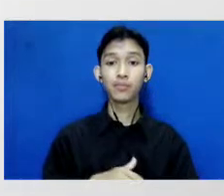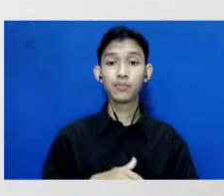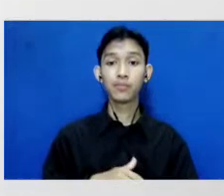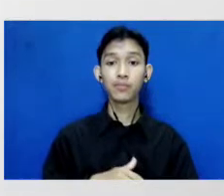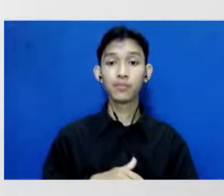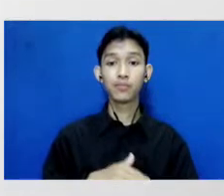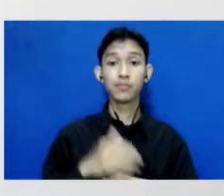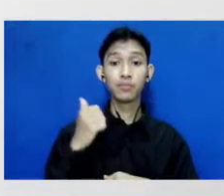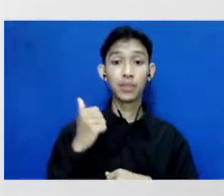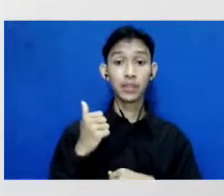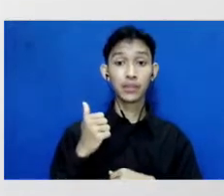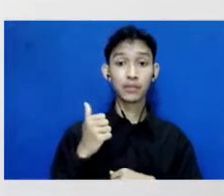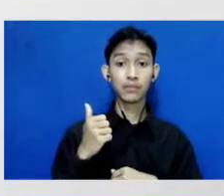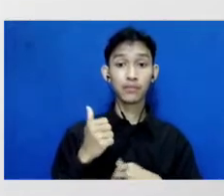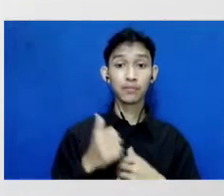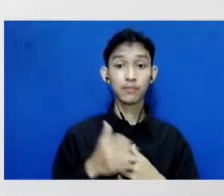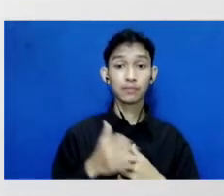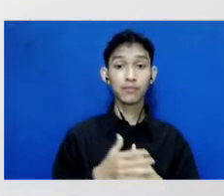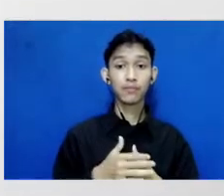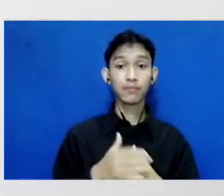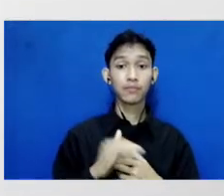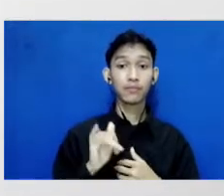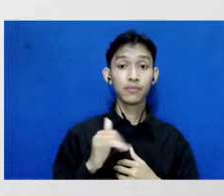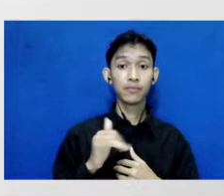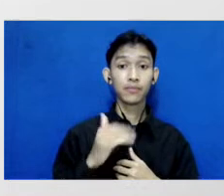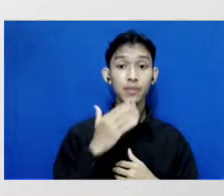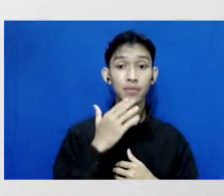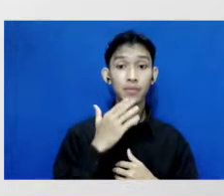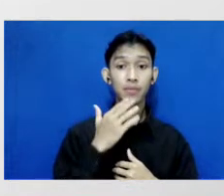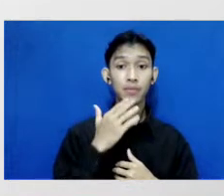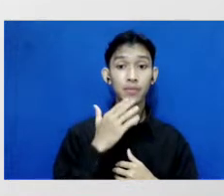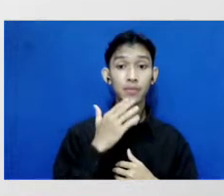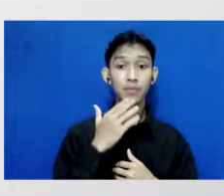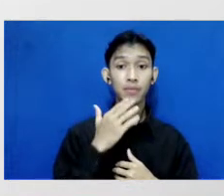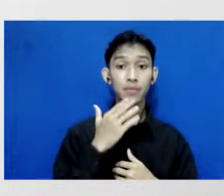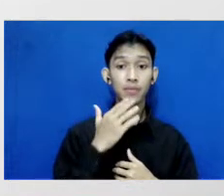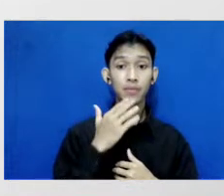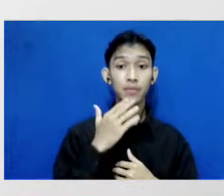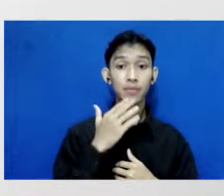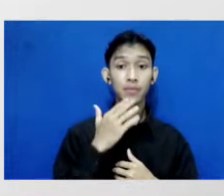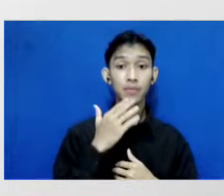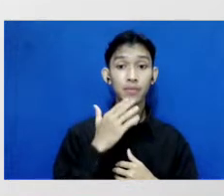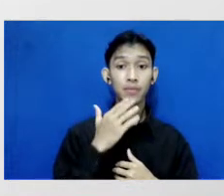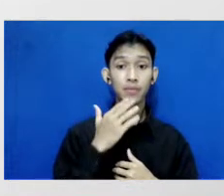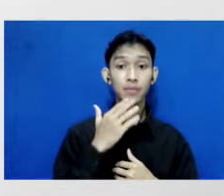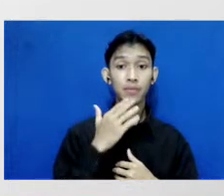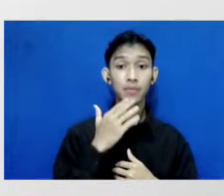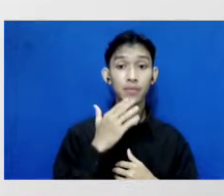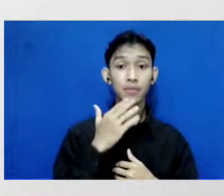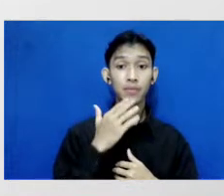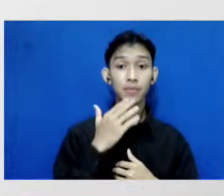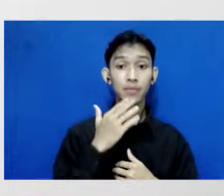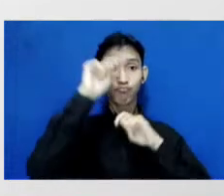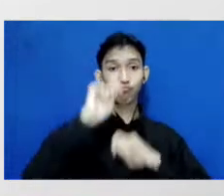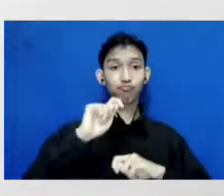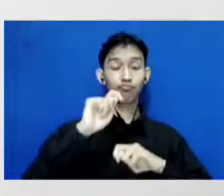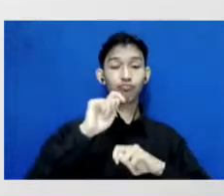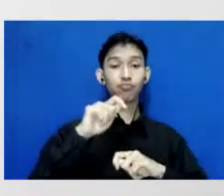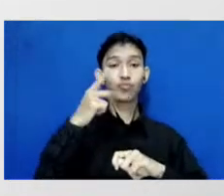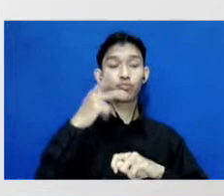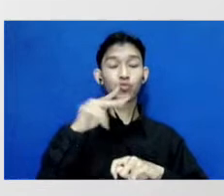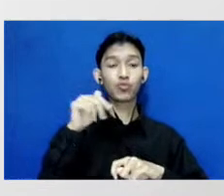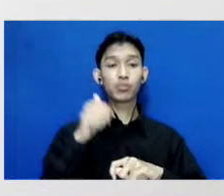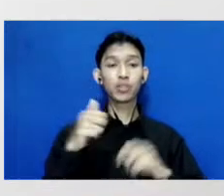Terima kasih rekan-rekan wartawan. Saya Shirley Haristia dari Yayasan TIFA. Sungguh suatu kehormatan bagi Yayasan TIFA untuk